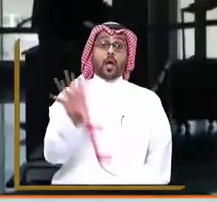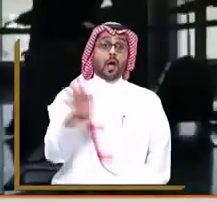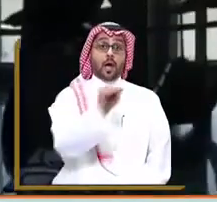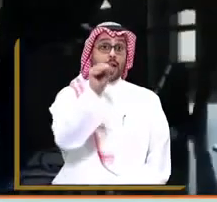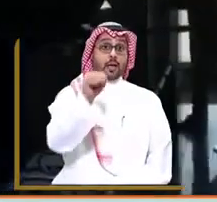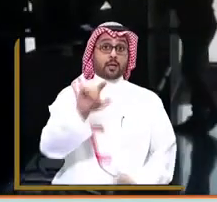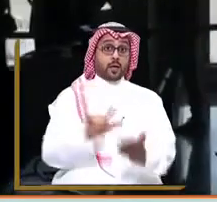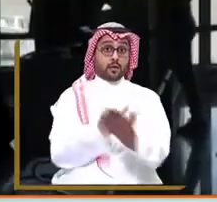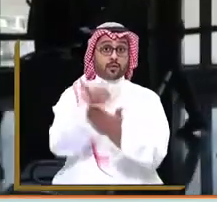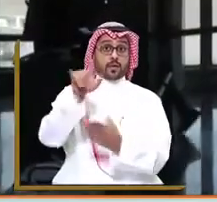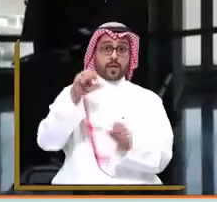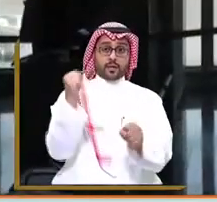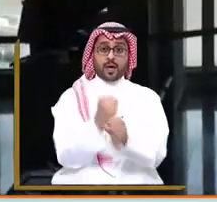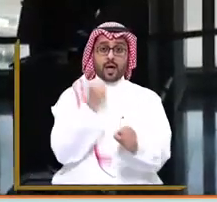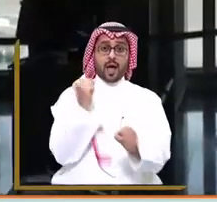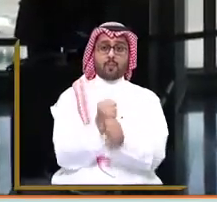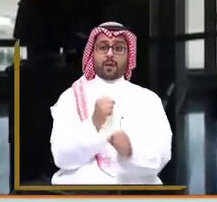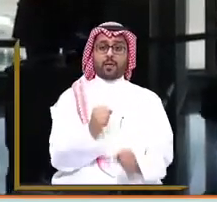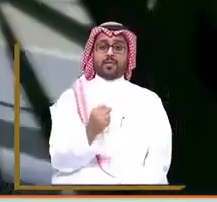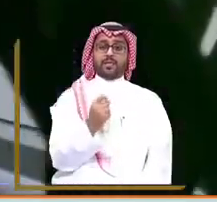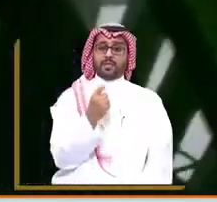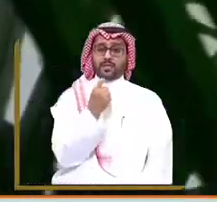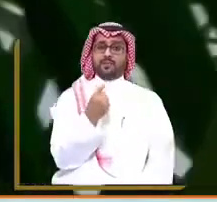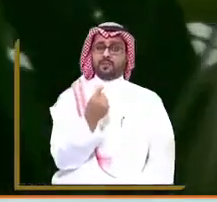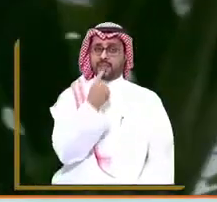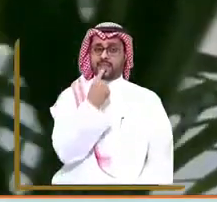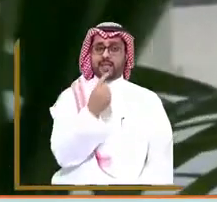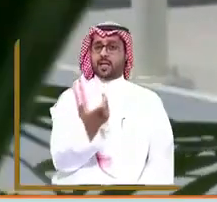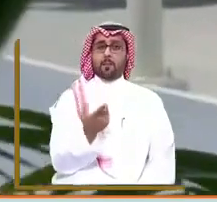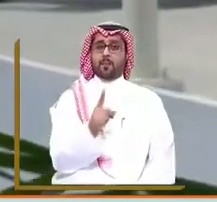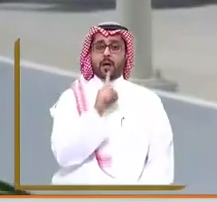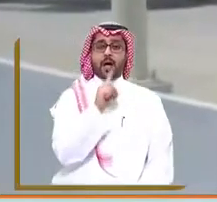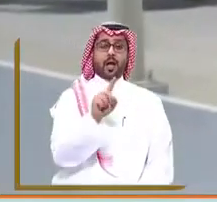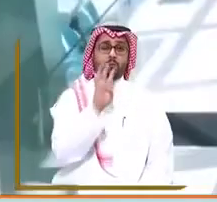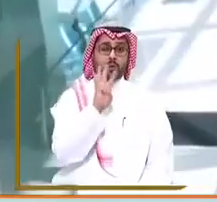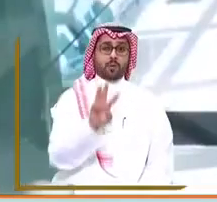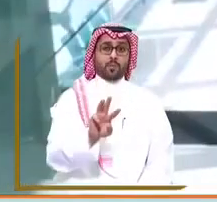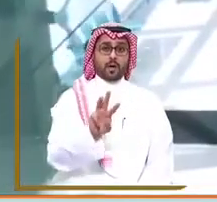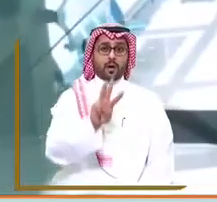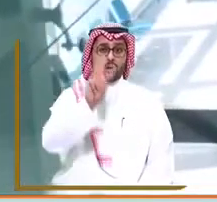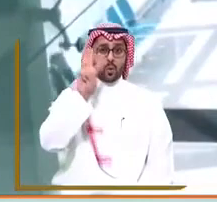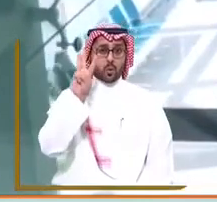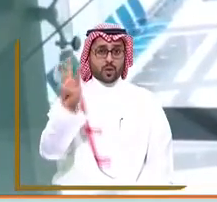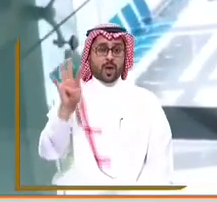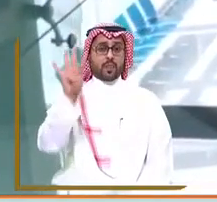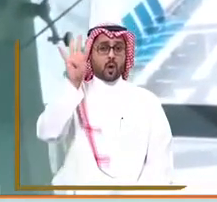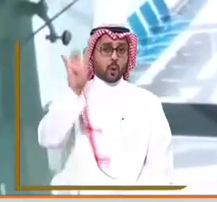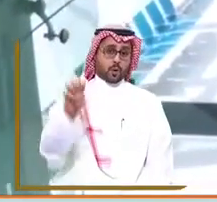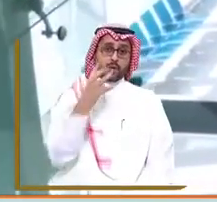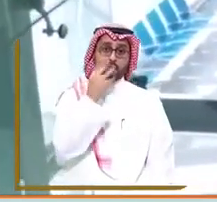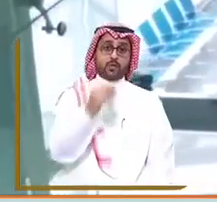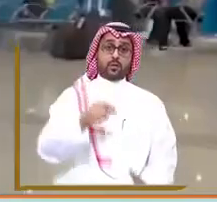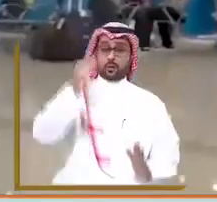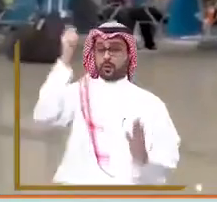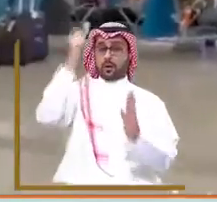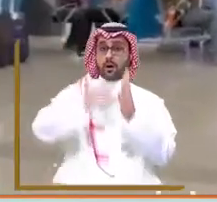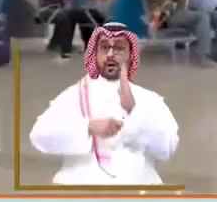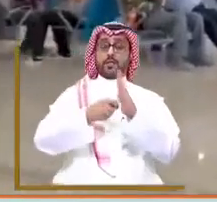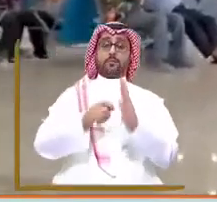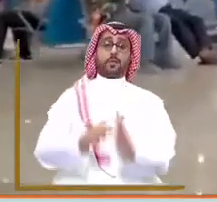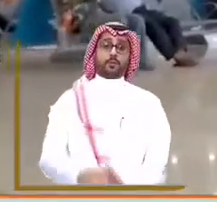الهيئة أنه سيسري العمل بهذه الإجراءات ابتداء من مطلع العام الهجري القادم